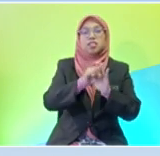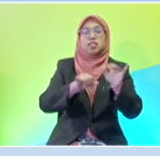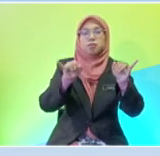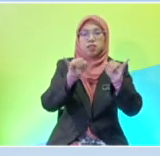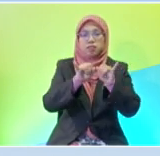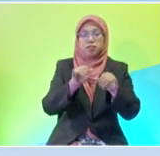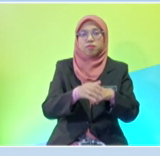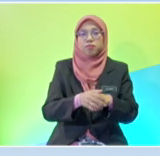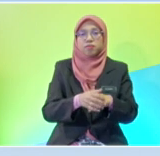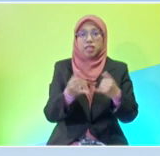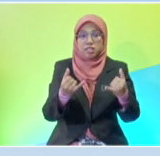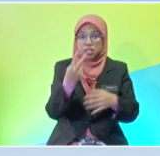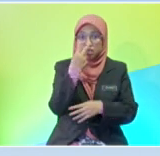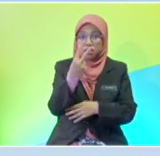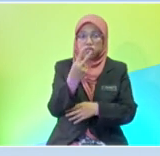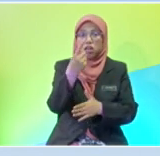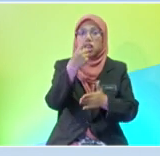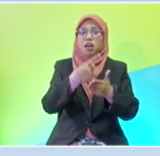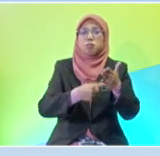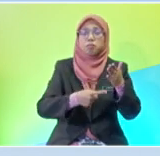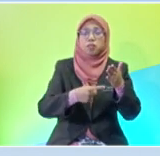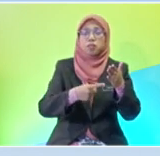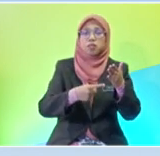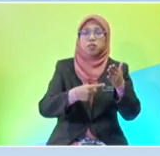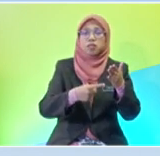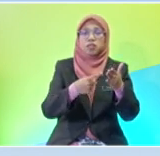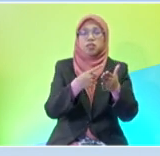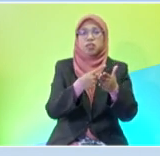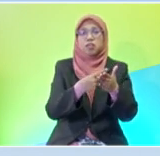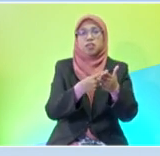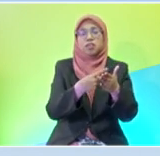Jadi sebenarnya yang menyebabkan